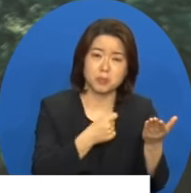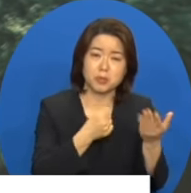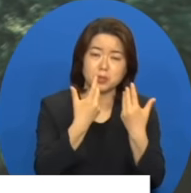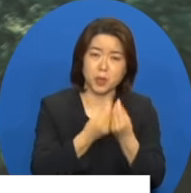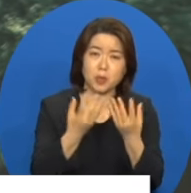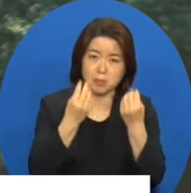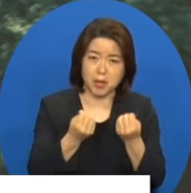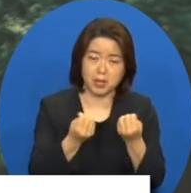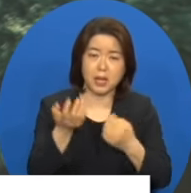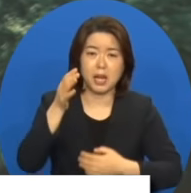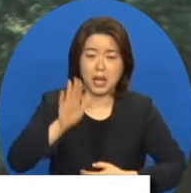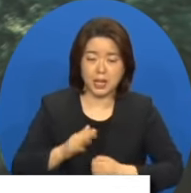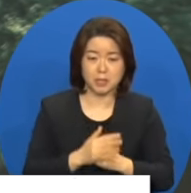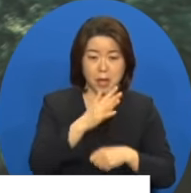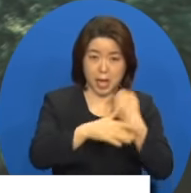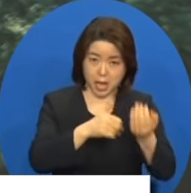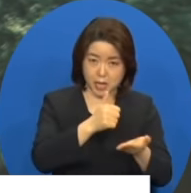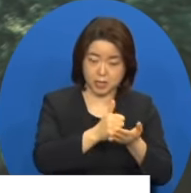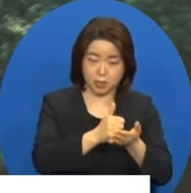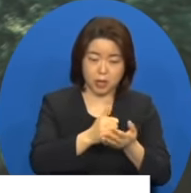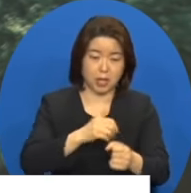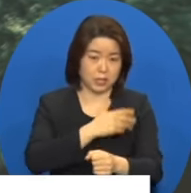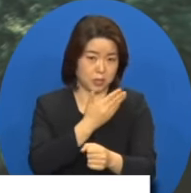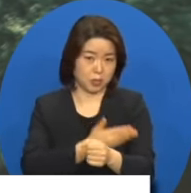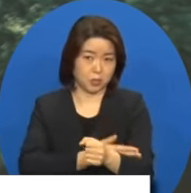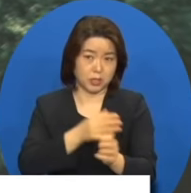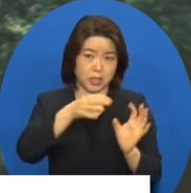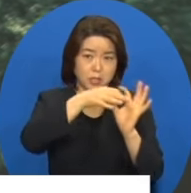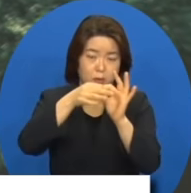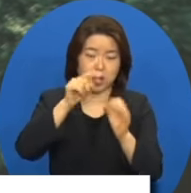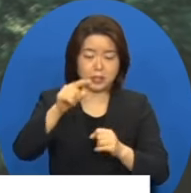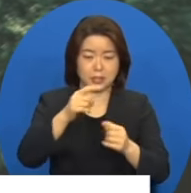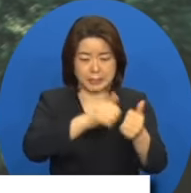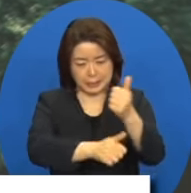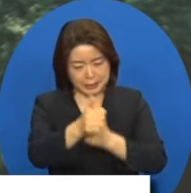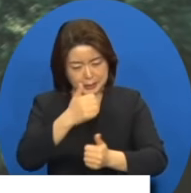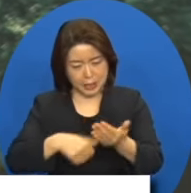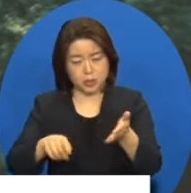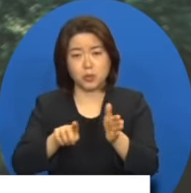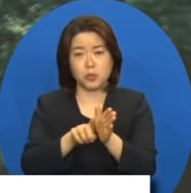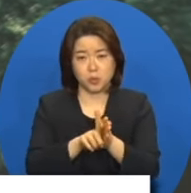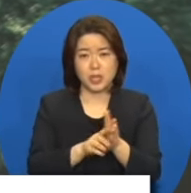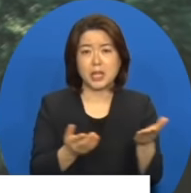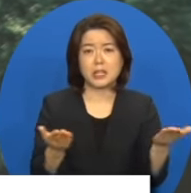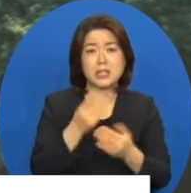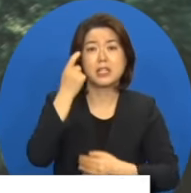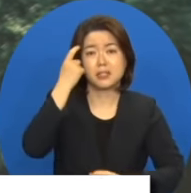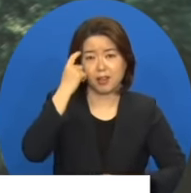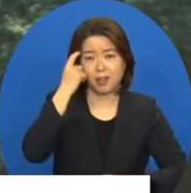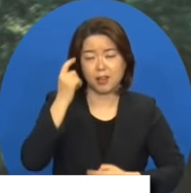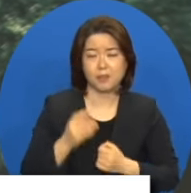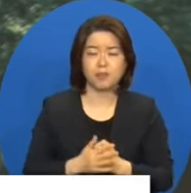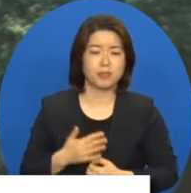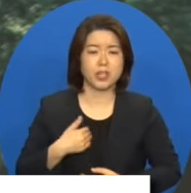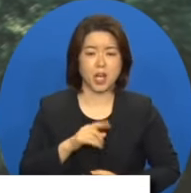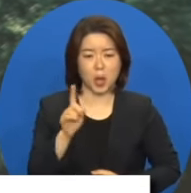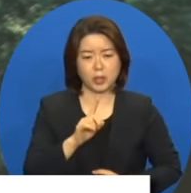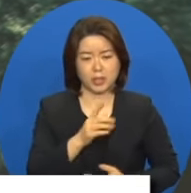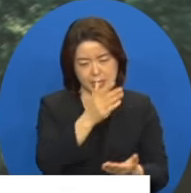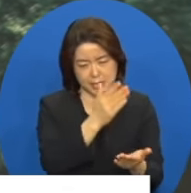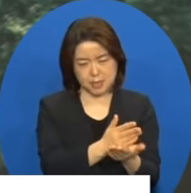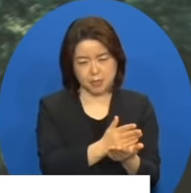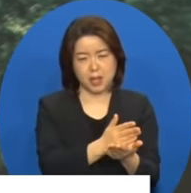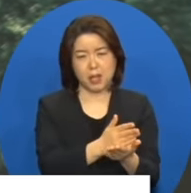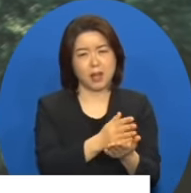하나님과 그 권사님과 그 자손들을 위한 일이라고 생각이 들어서 제가 어떻게 막을 방법이